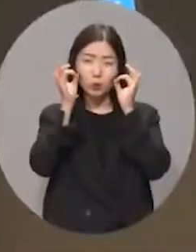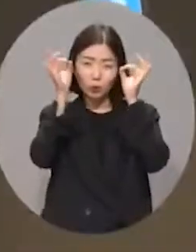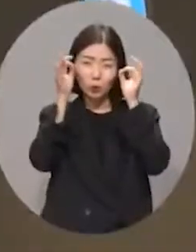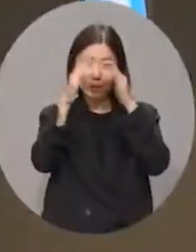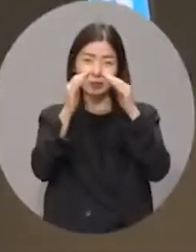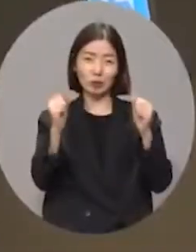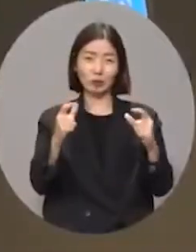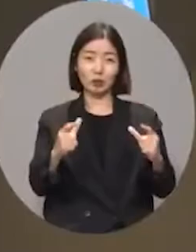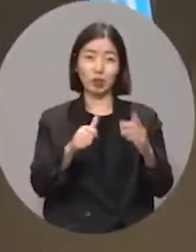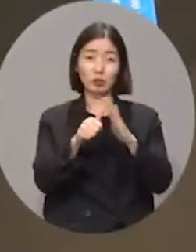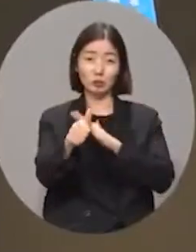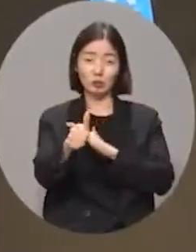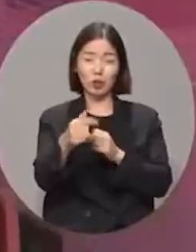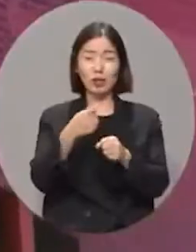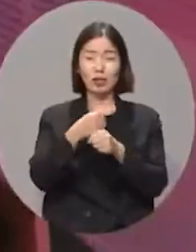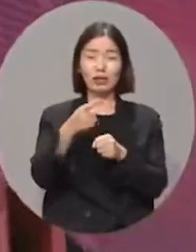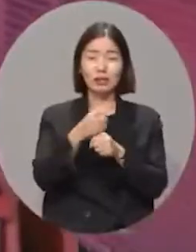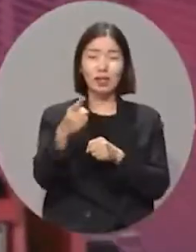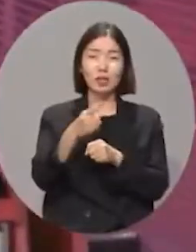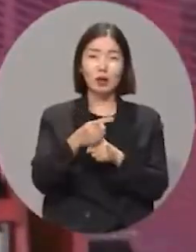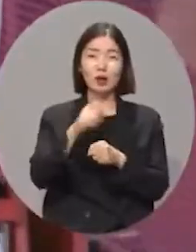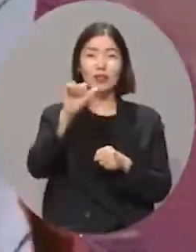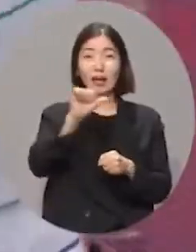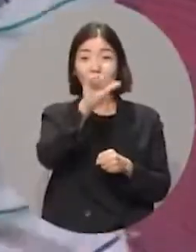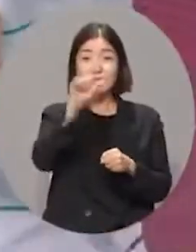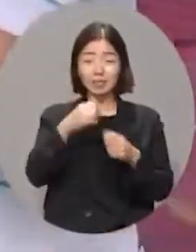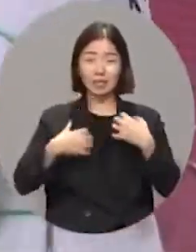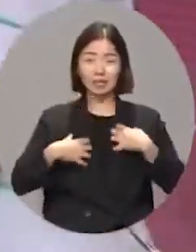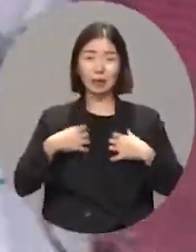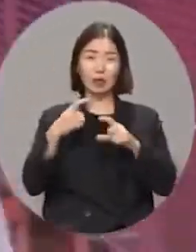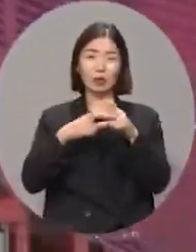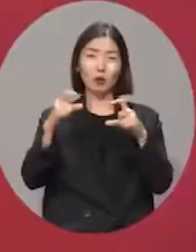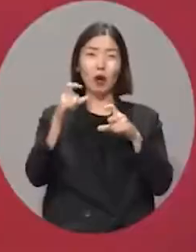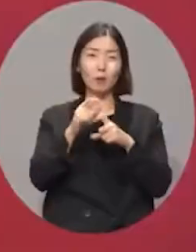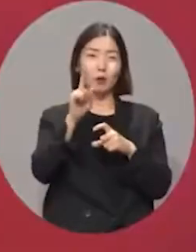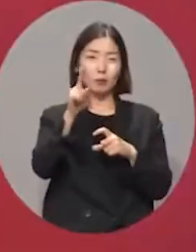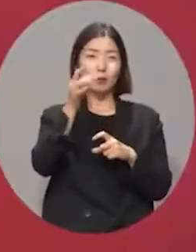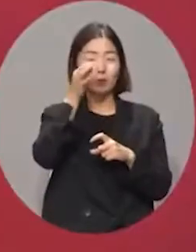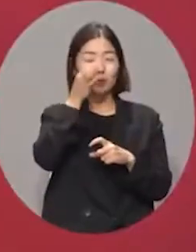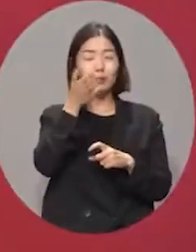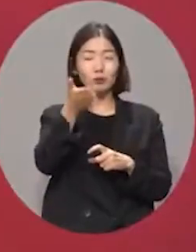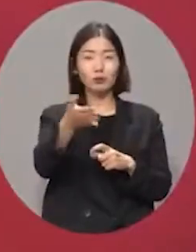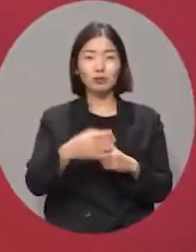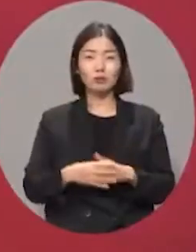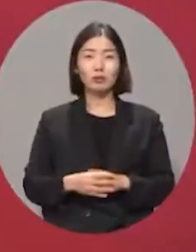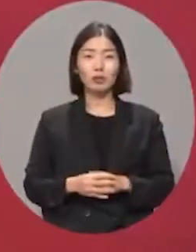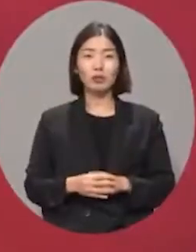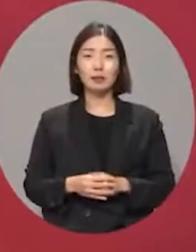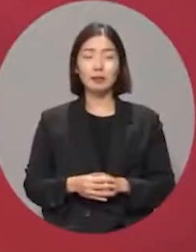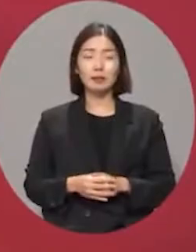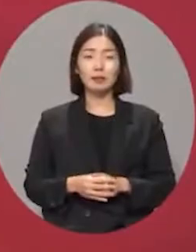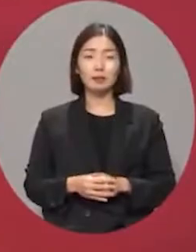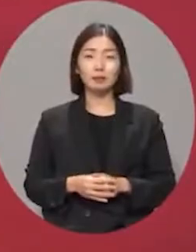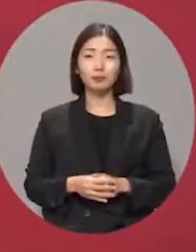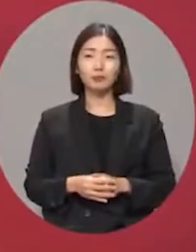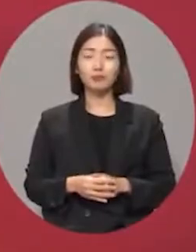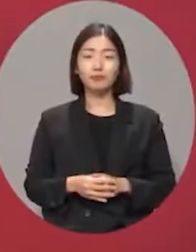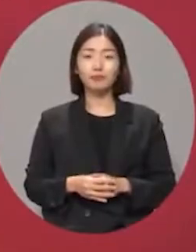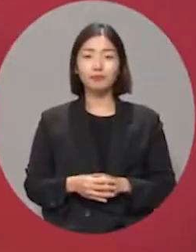선수들. 내년 항저우 아시안게임에서 또 한 번의 선전을 다짐하고 있습니다. MBC 뉴스 한범수입니다.